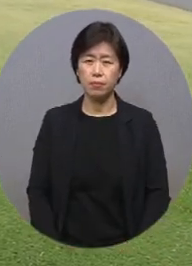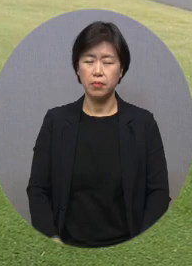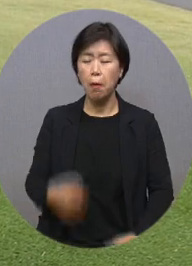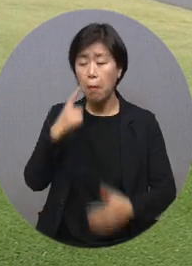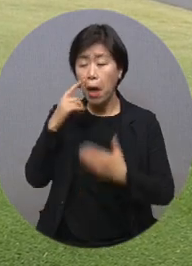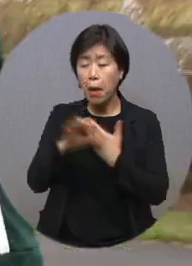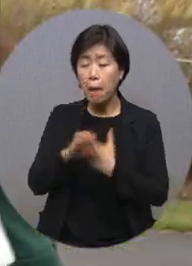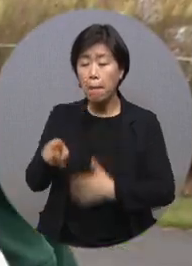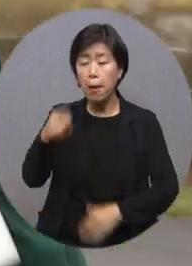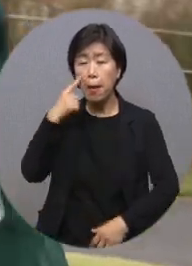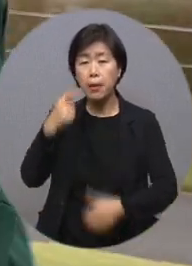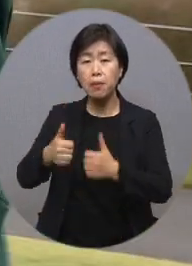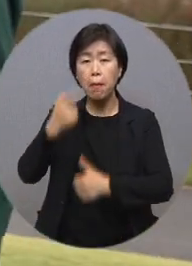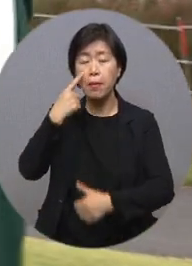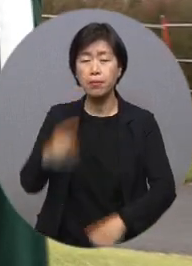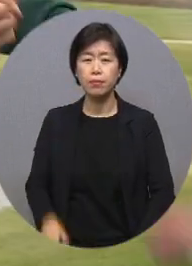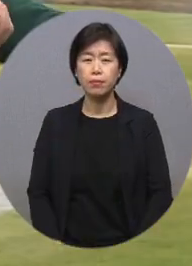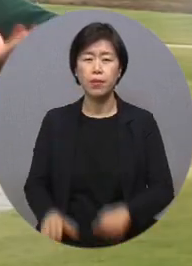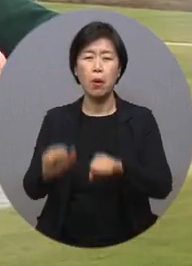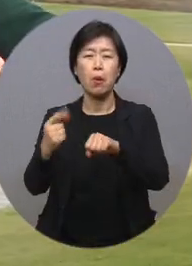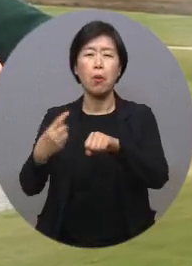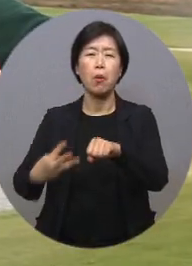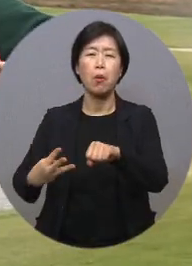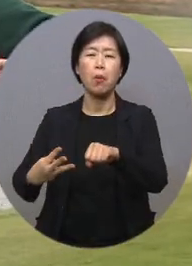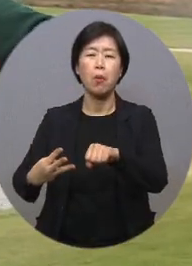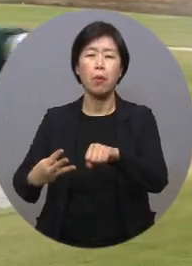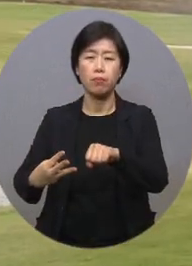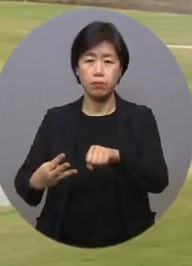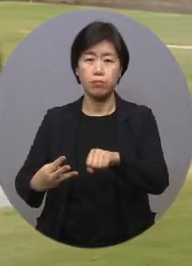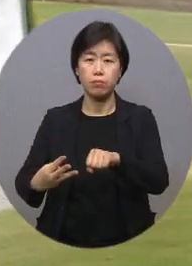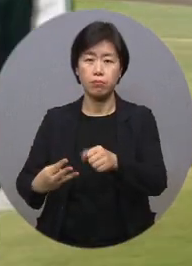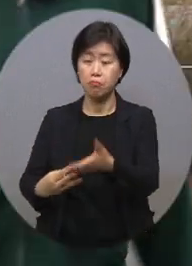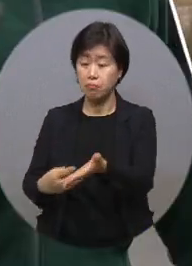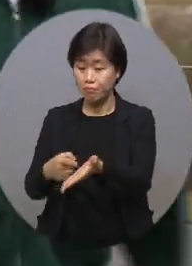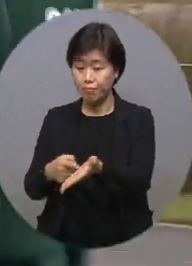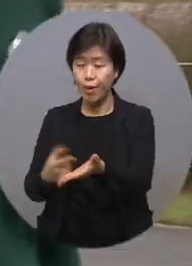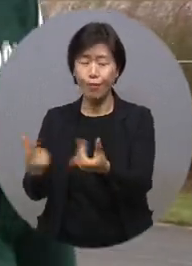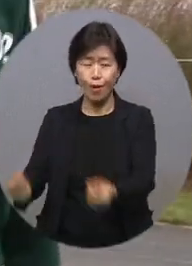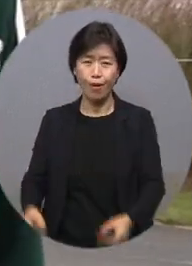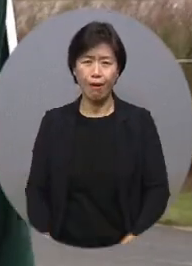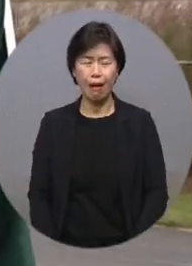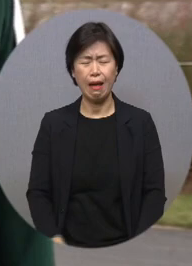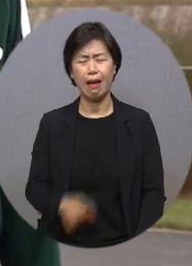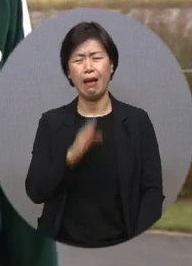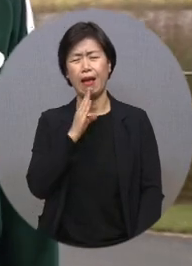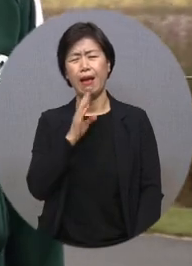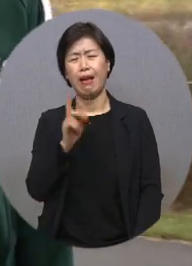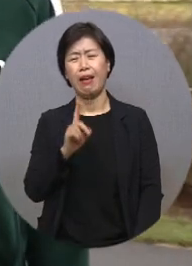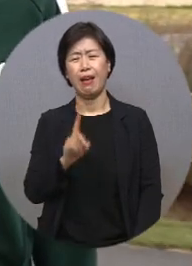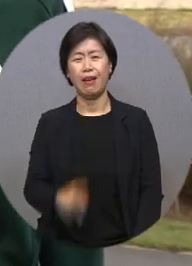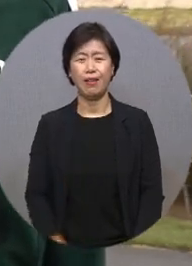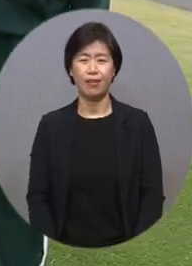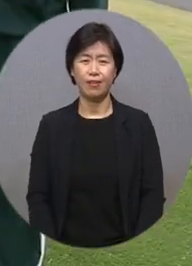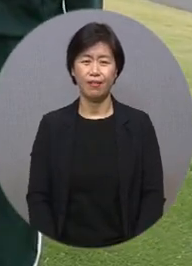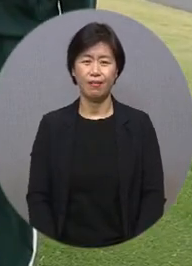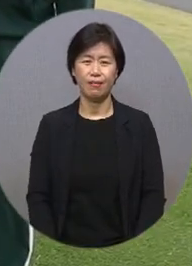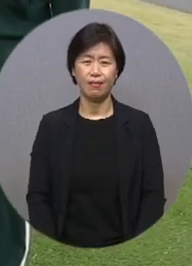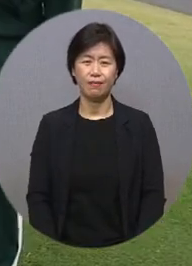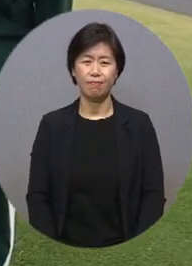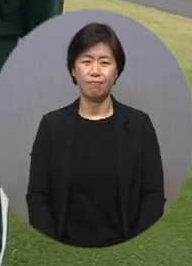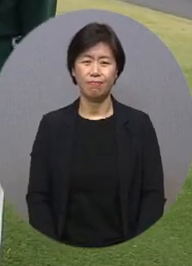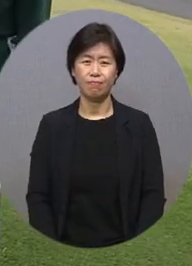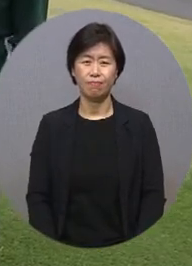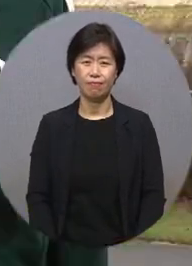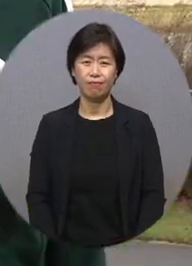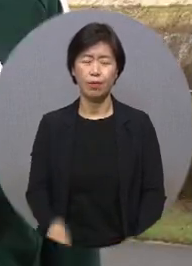만약에 해봐. 해봐. 골. 만약에 맞았어. 아, 맞았어! 안 돼, 어쩔 수 없어. 아, 진짜.